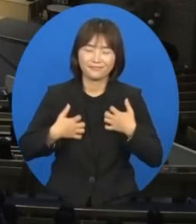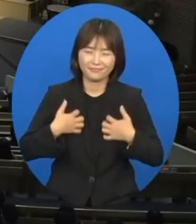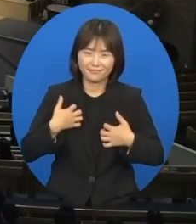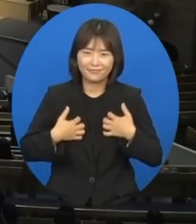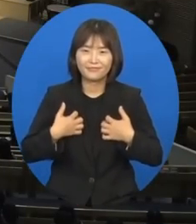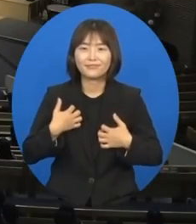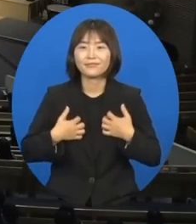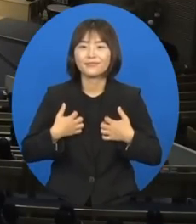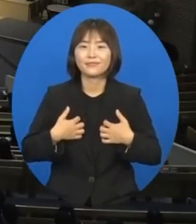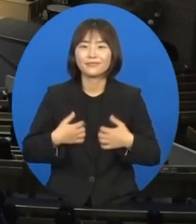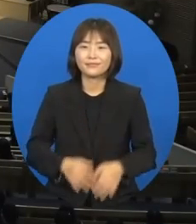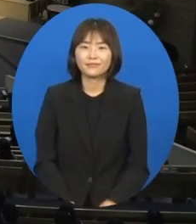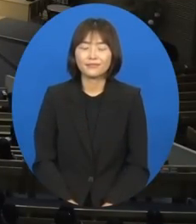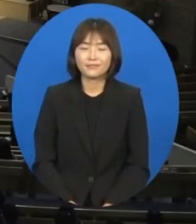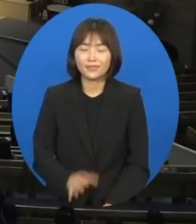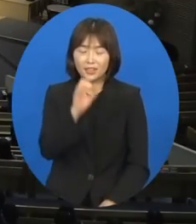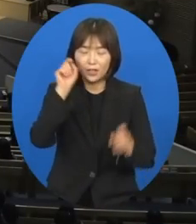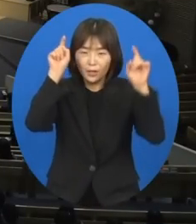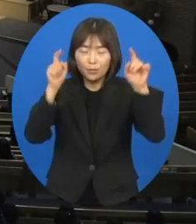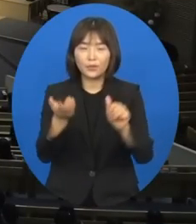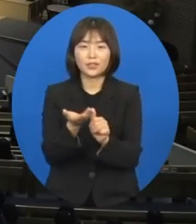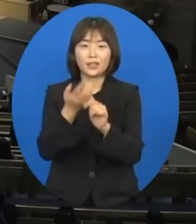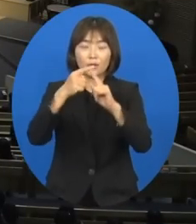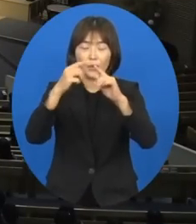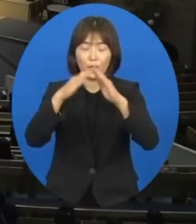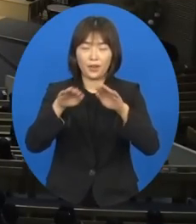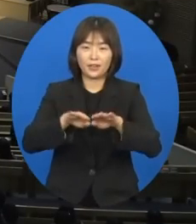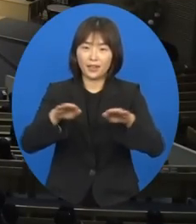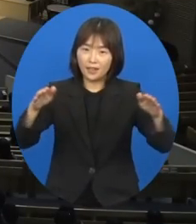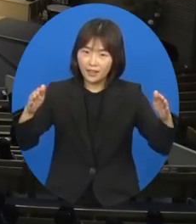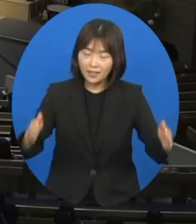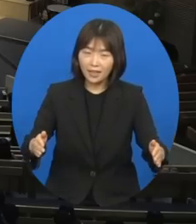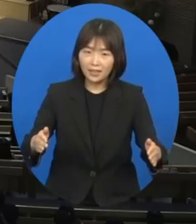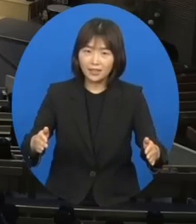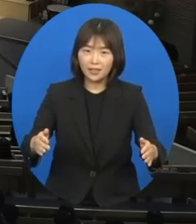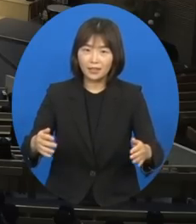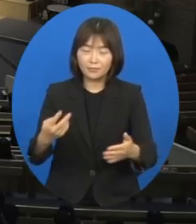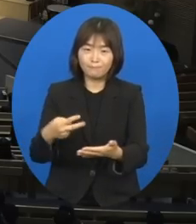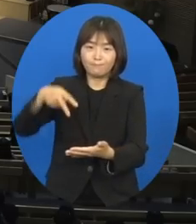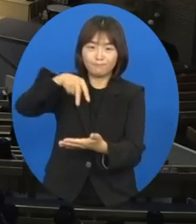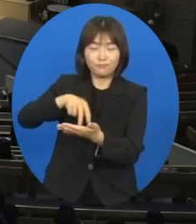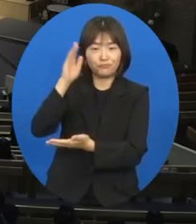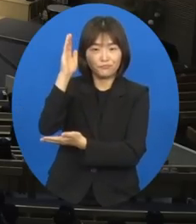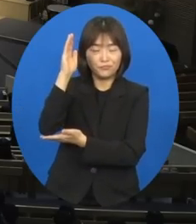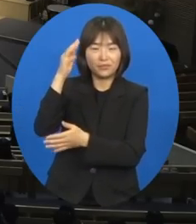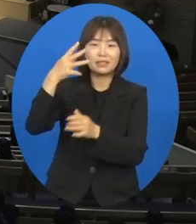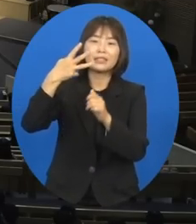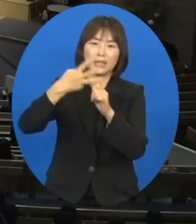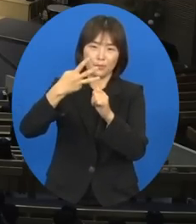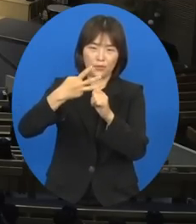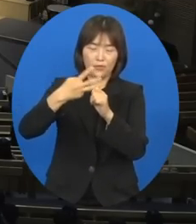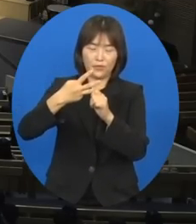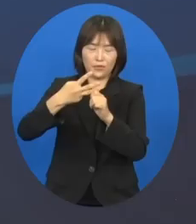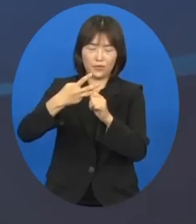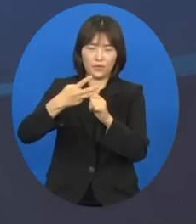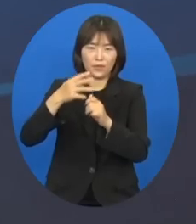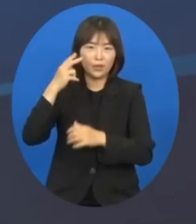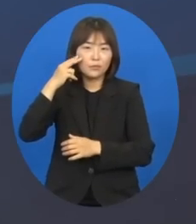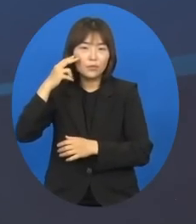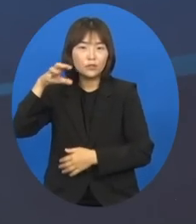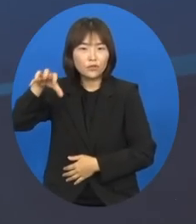제가 우리 선한목자교회 강단에 3번을 서게 되는데 미국에서 목회할 때